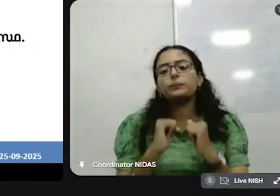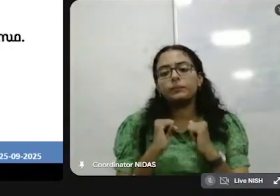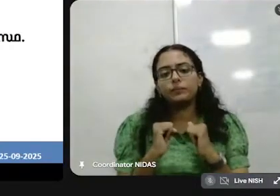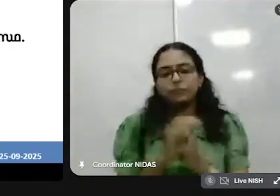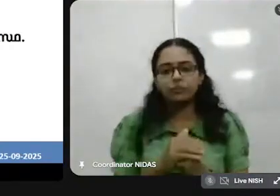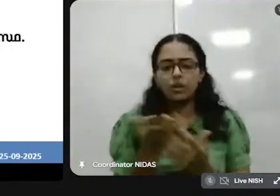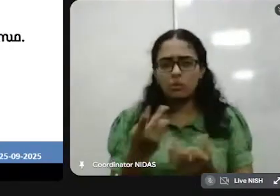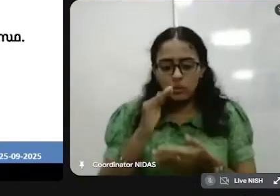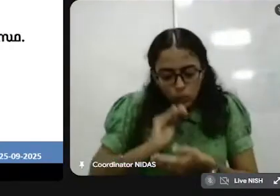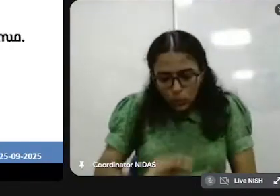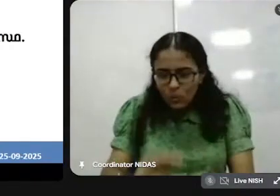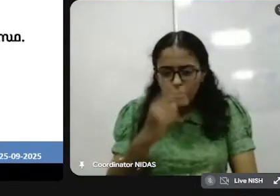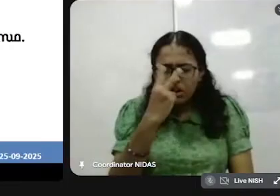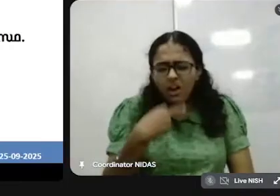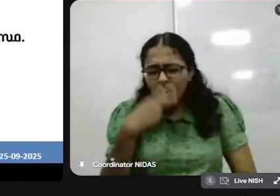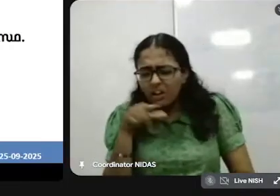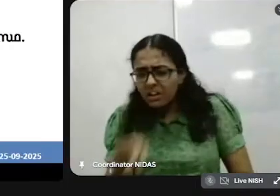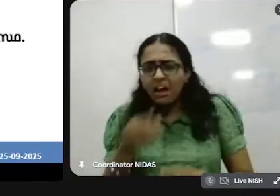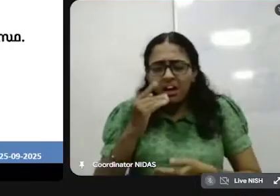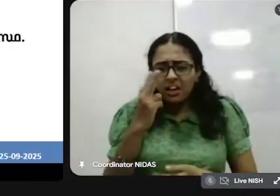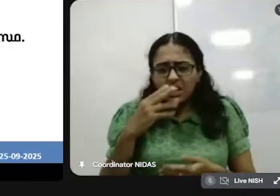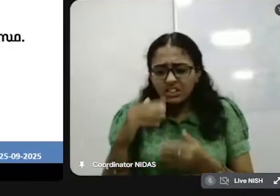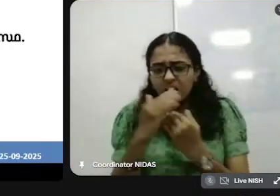ഒരു കുട്ടി കരയുന്നു, ആ കുട്ടിയെ ആശ്വസിപ്പിക്കാൻ